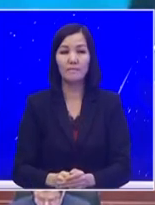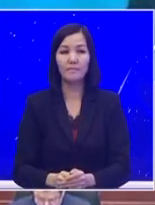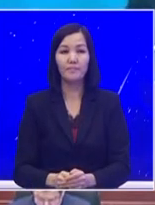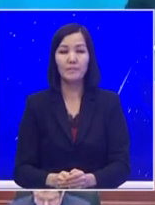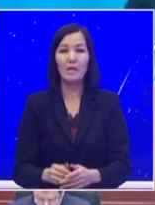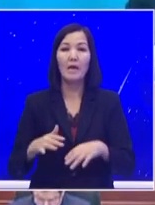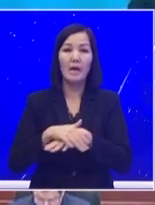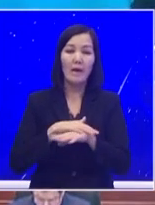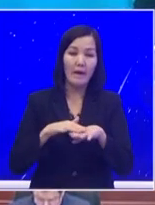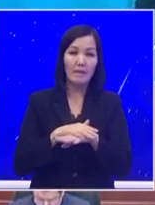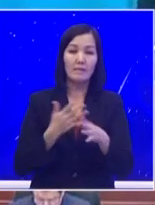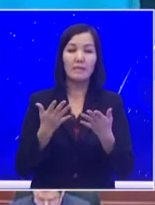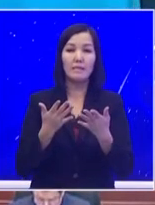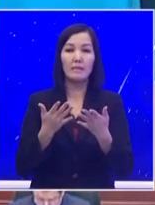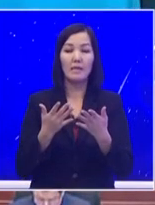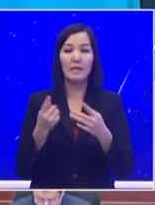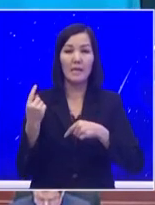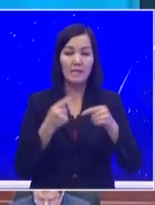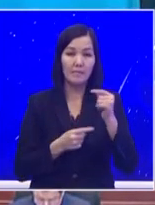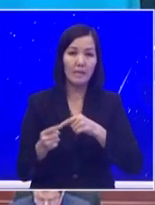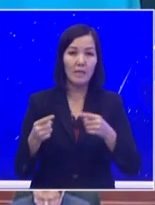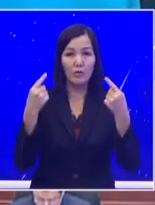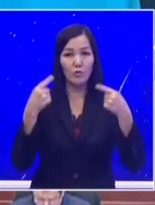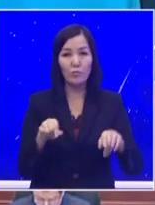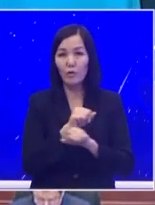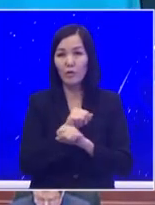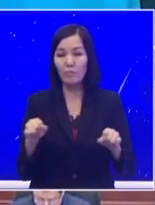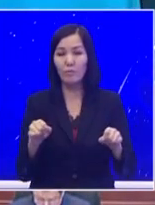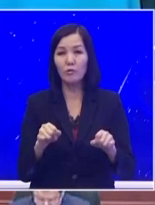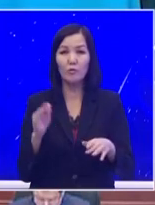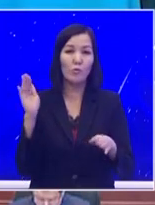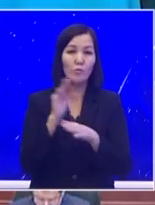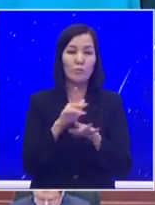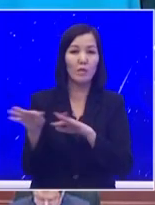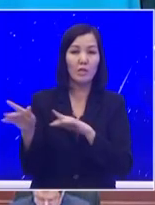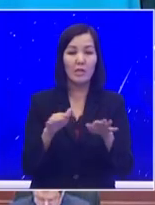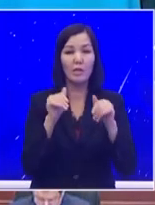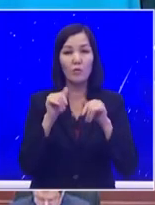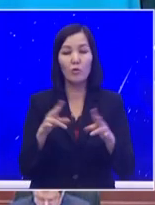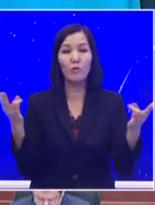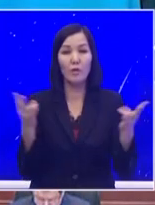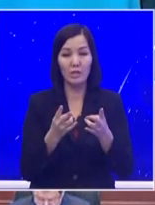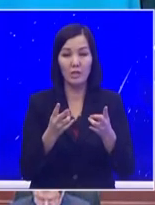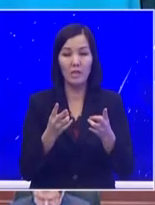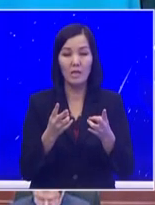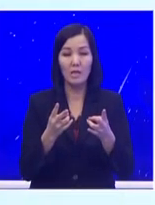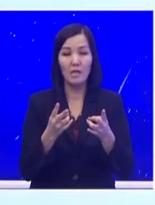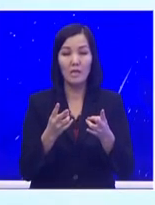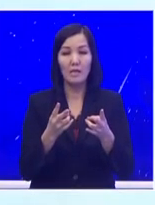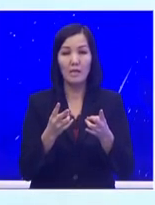субъектілерінің қаржылық жай күйінің нашарлауына жол бермеу жөнінде қосымша шаралар қабылдау